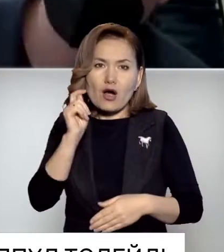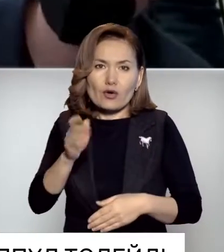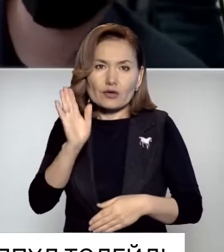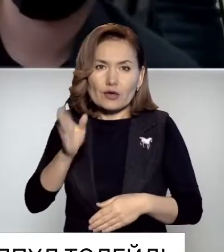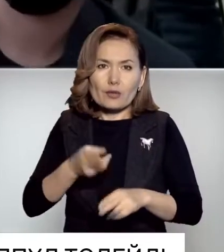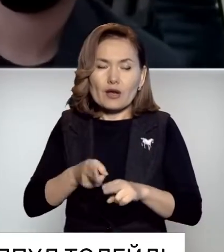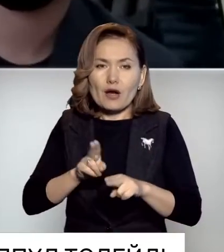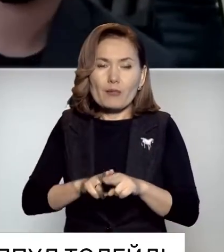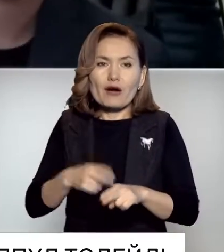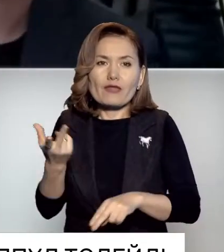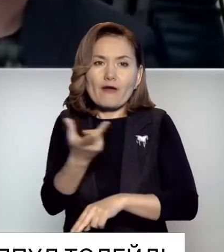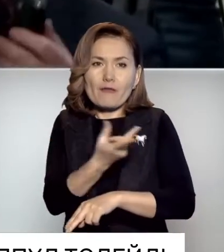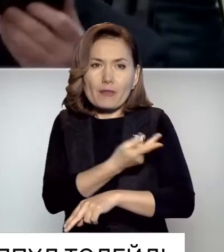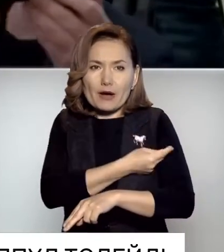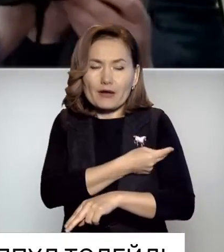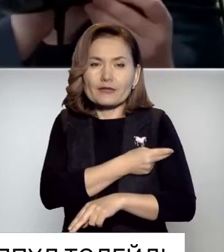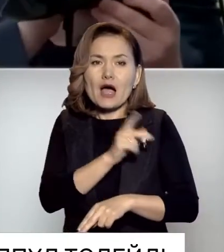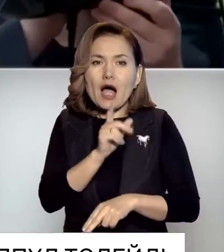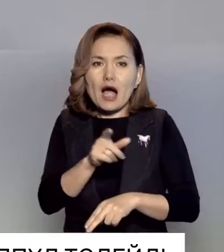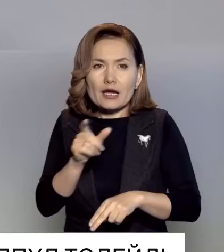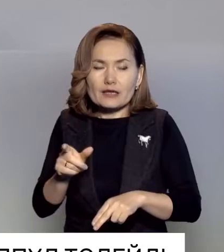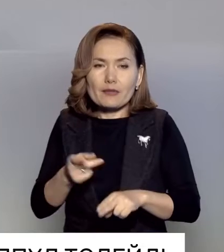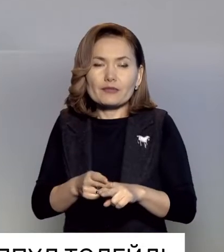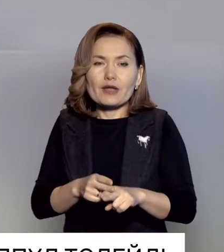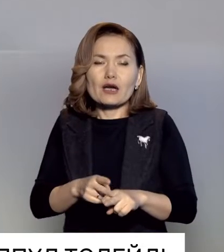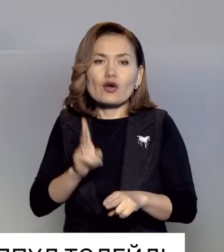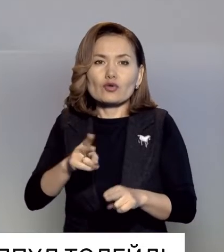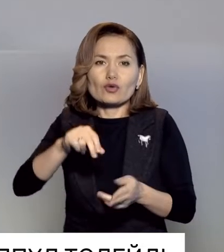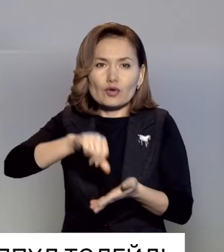билігі вакцина салғандар арасында ұтыс ойынын